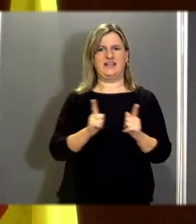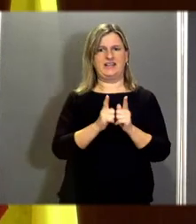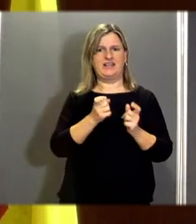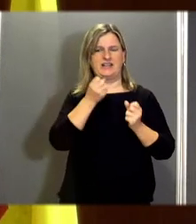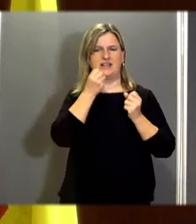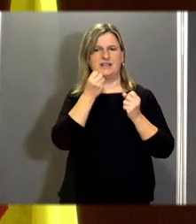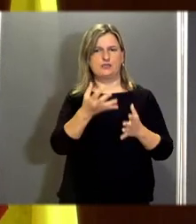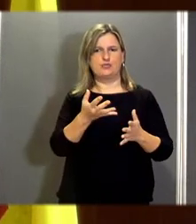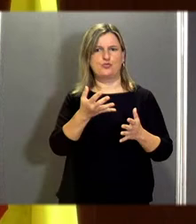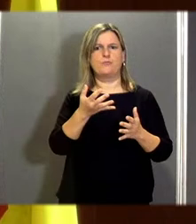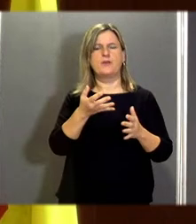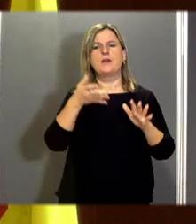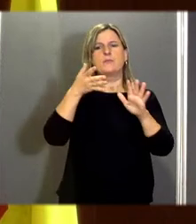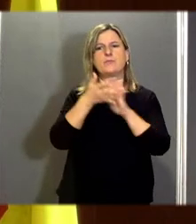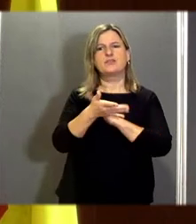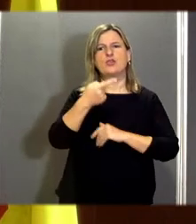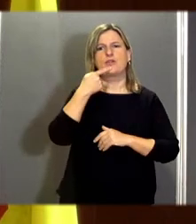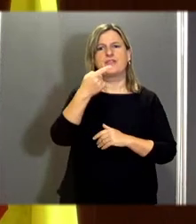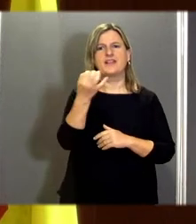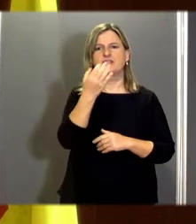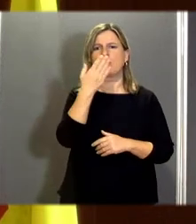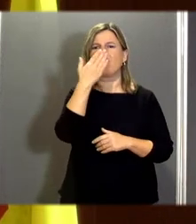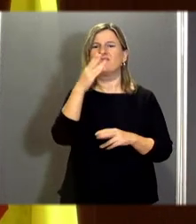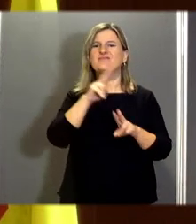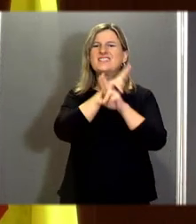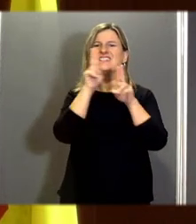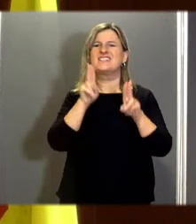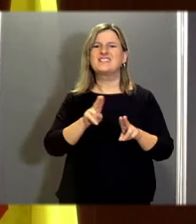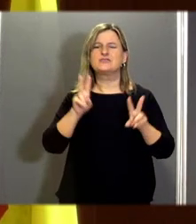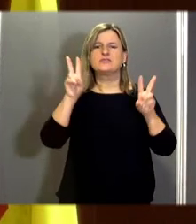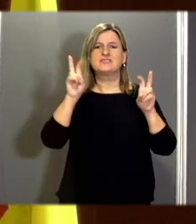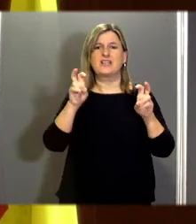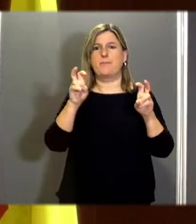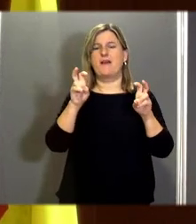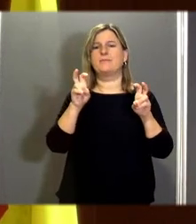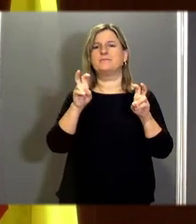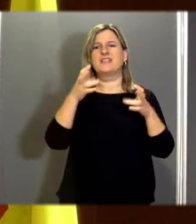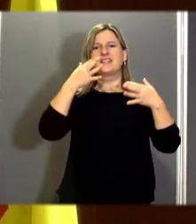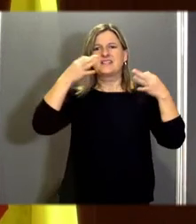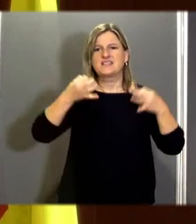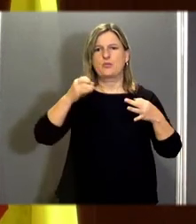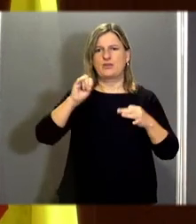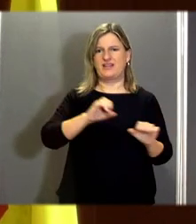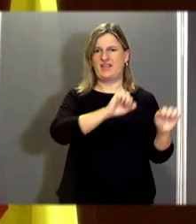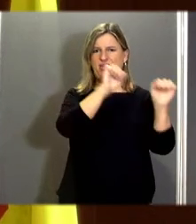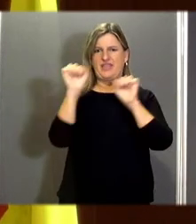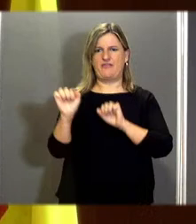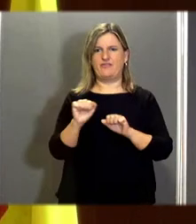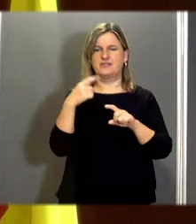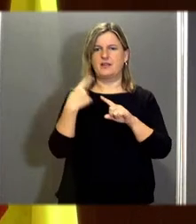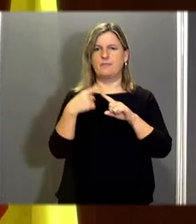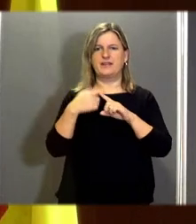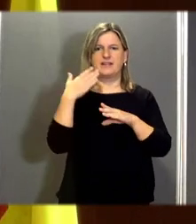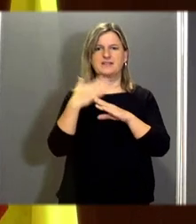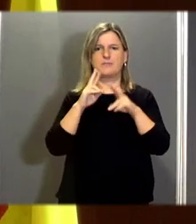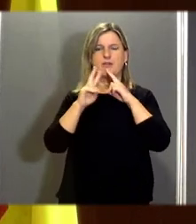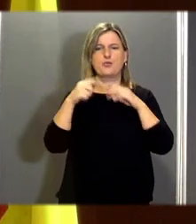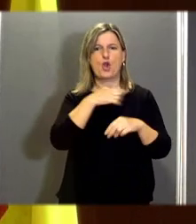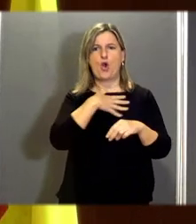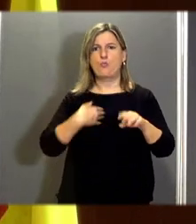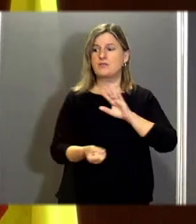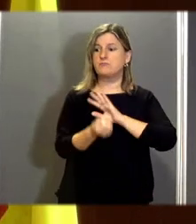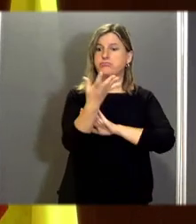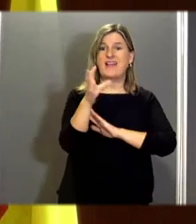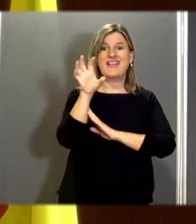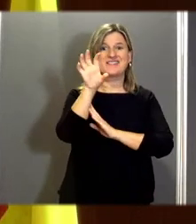que es va entrar, i no podia ser d'altra manera, en el front internacional, en temes de seguretat i defensa, perquè quan parlem de voler ser un estat és un